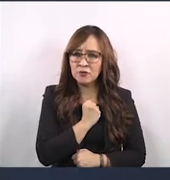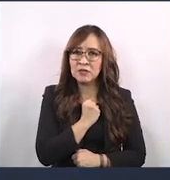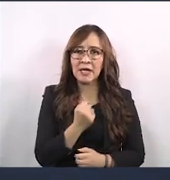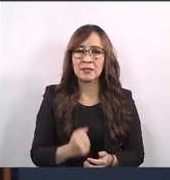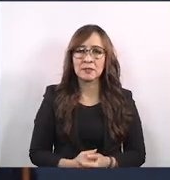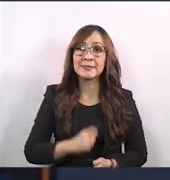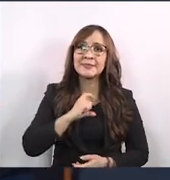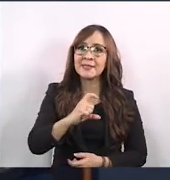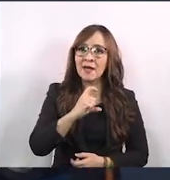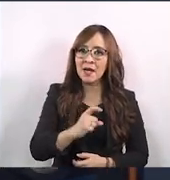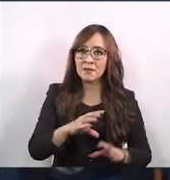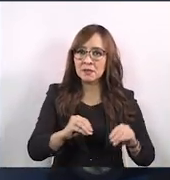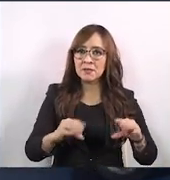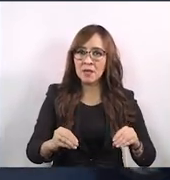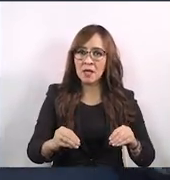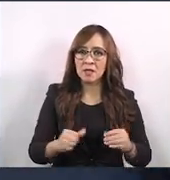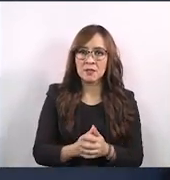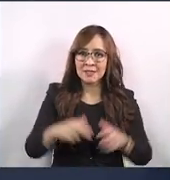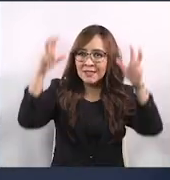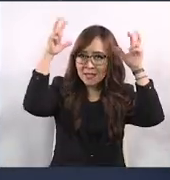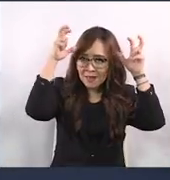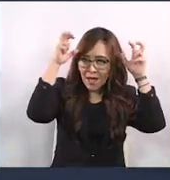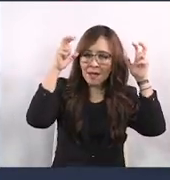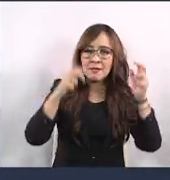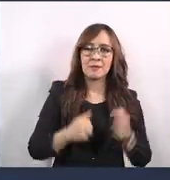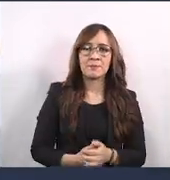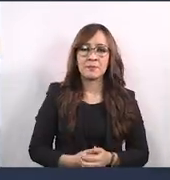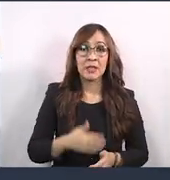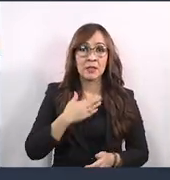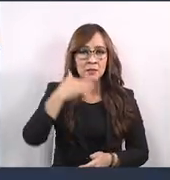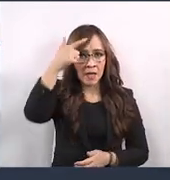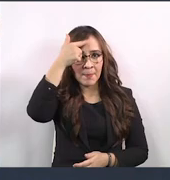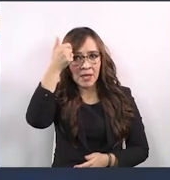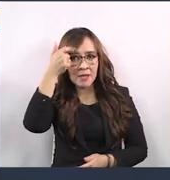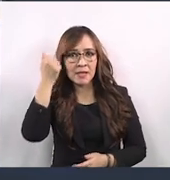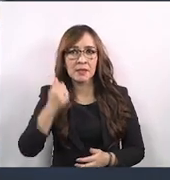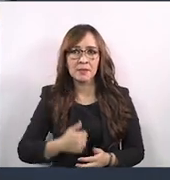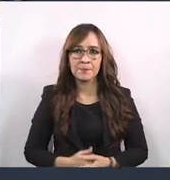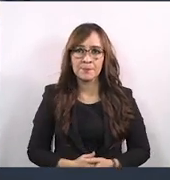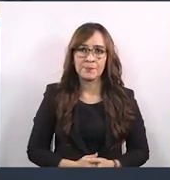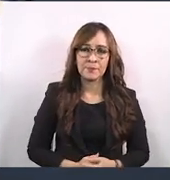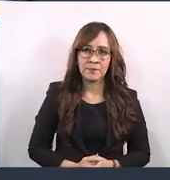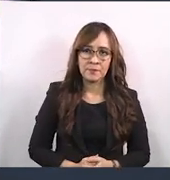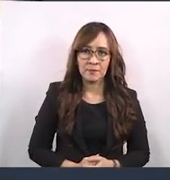saudara cara kerja iblis memakai install dan saya pelajari